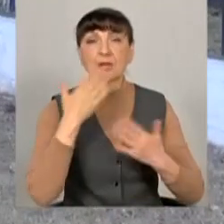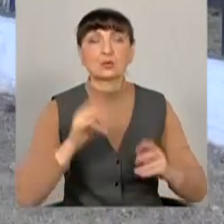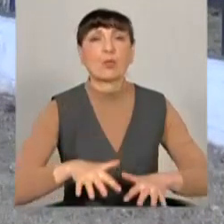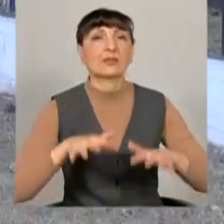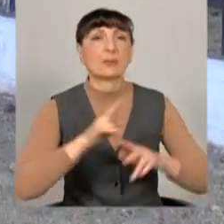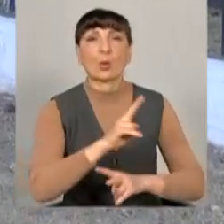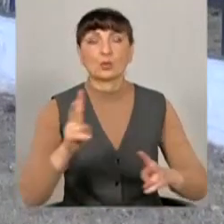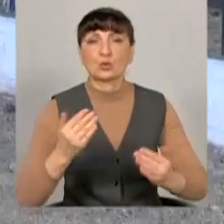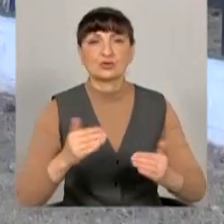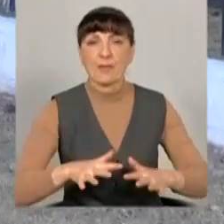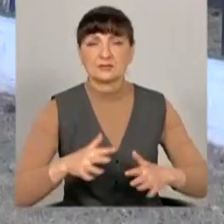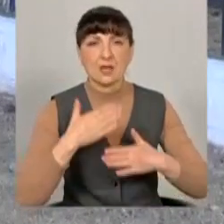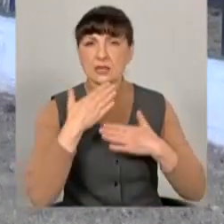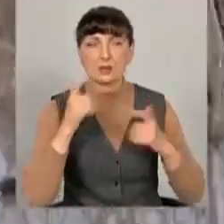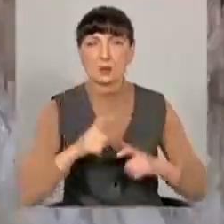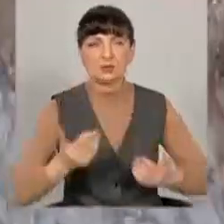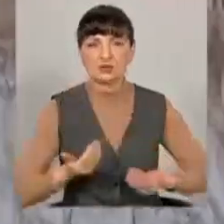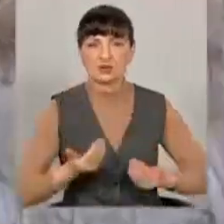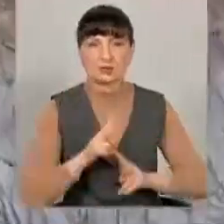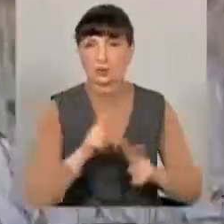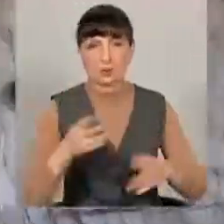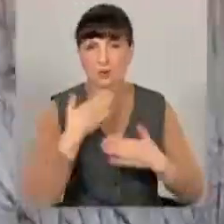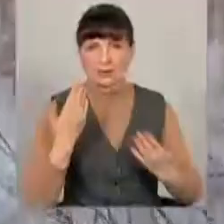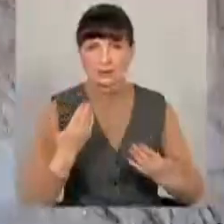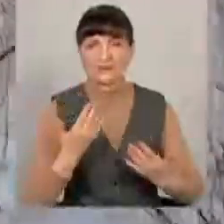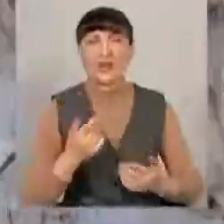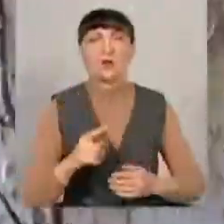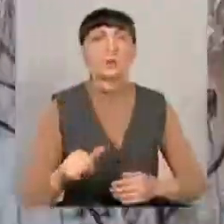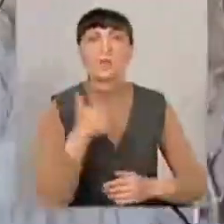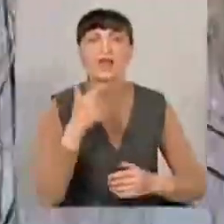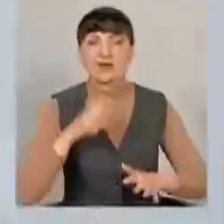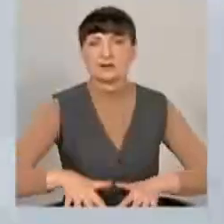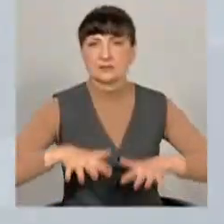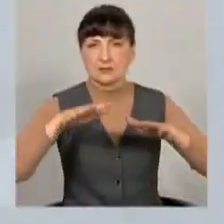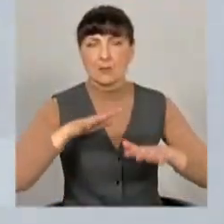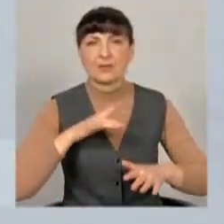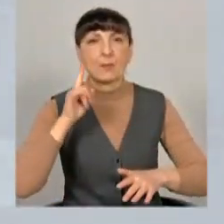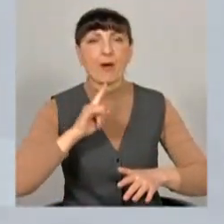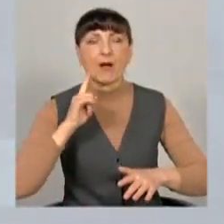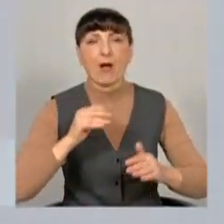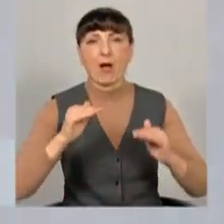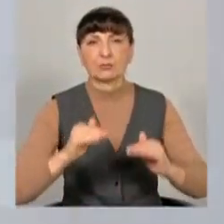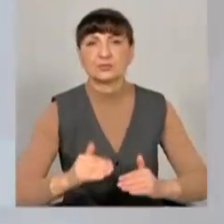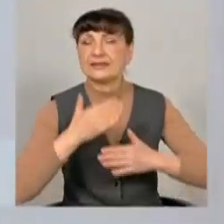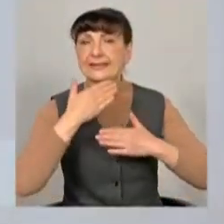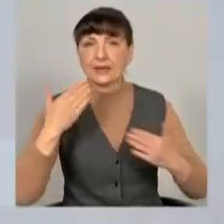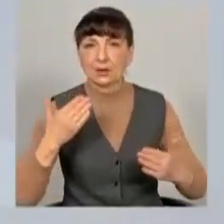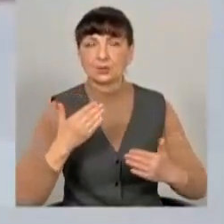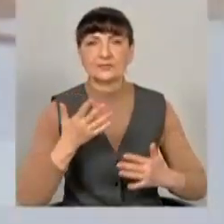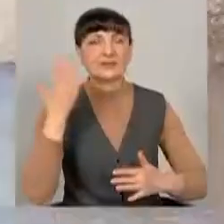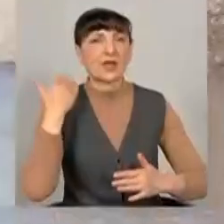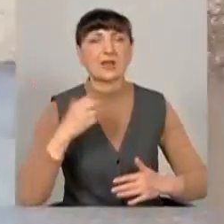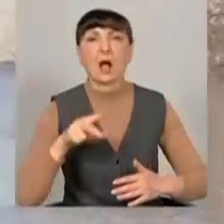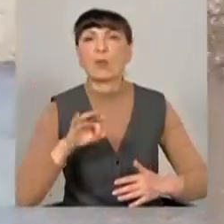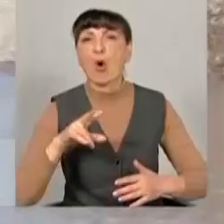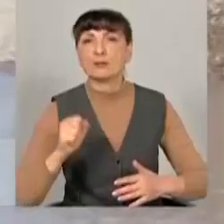потопляемых местах люди проживают. Словом, первая волна паводка в регионе пока не отступила. Недавно со стороны Акмолинской области